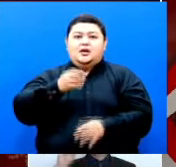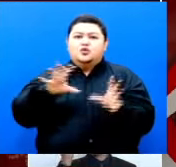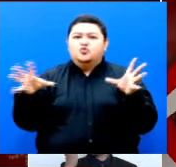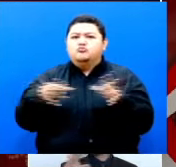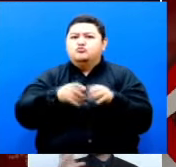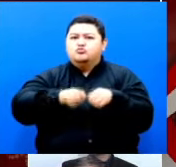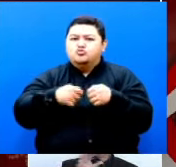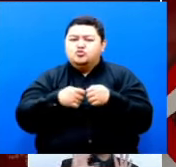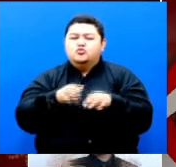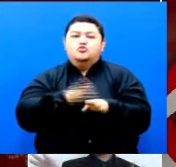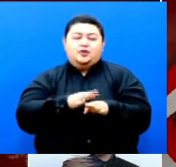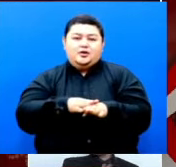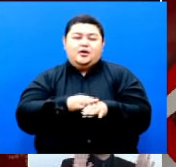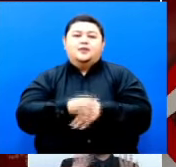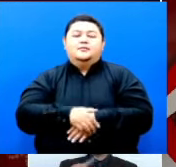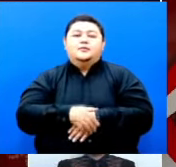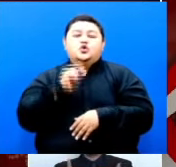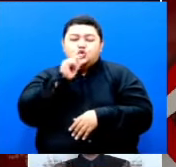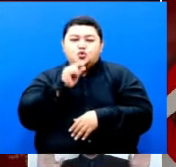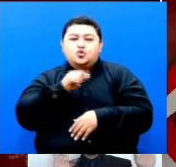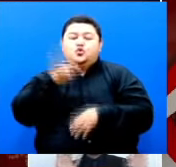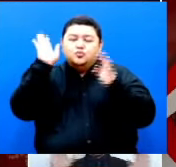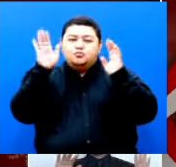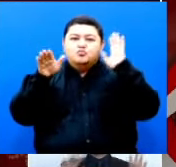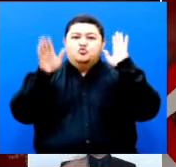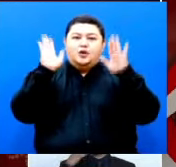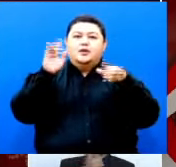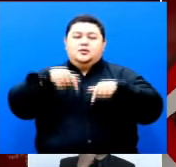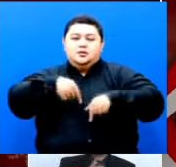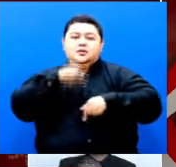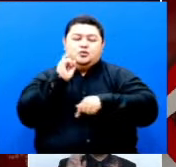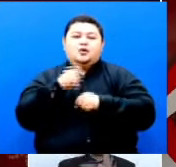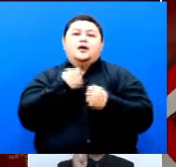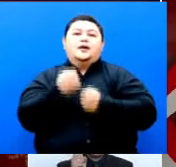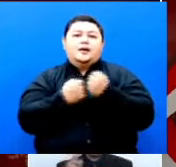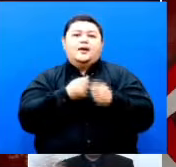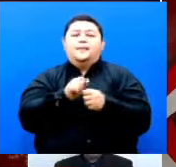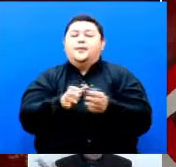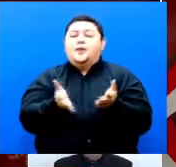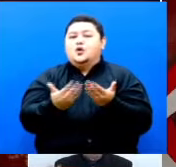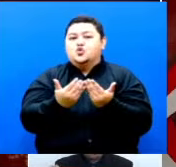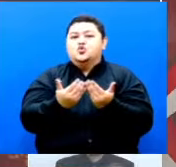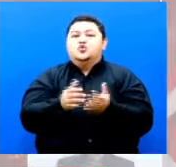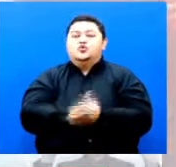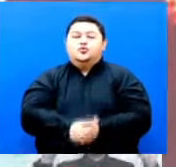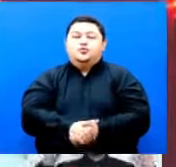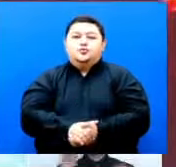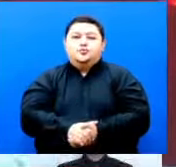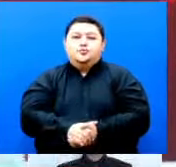budaya,namun budayaBetawisebagaikearifanlokal tentuakanmenjadiprioritaskamimelalui gerakanuntukmembangunbudayaBetawi.